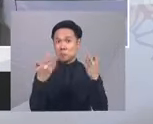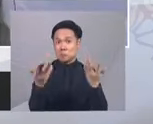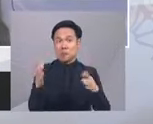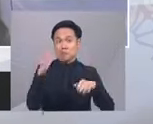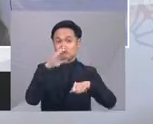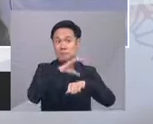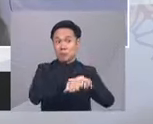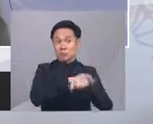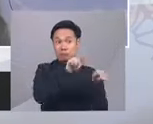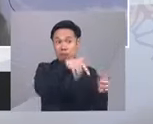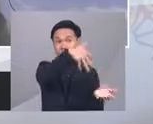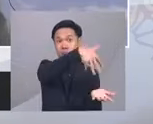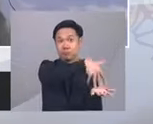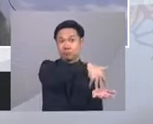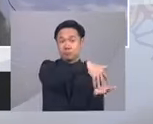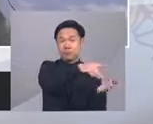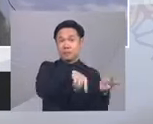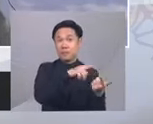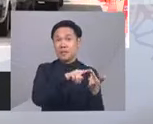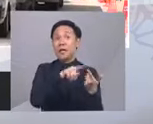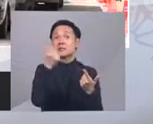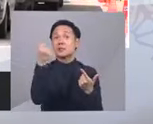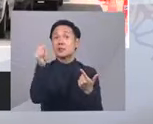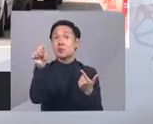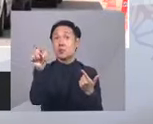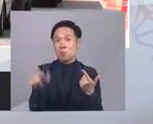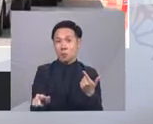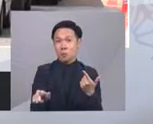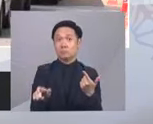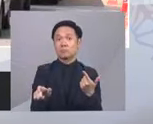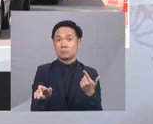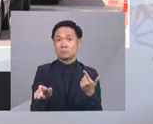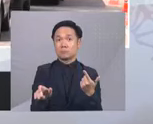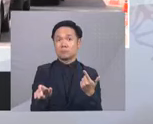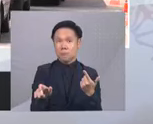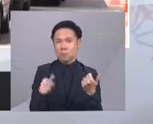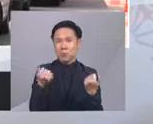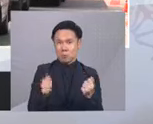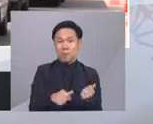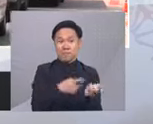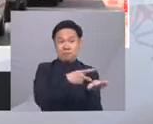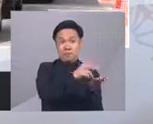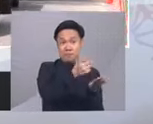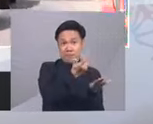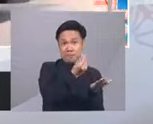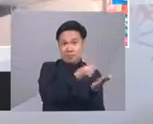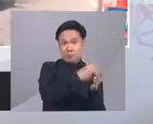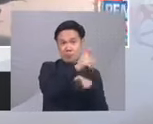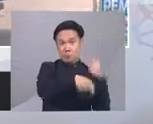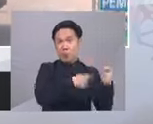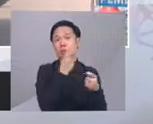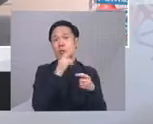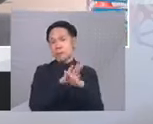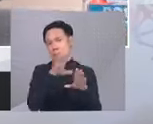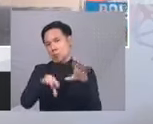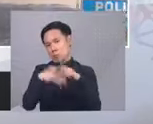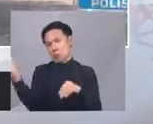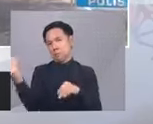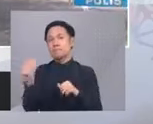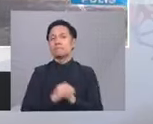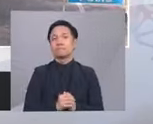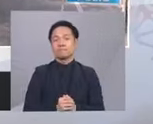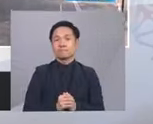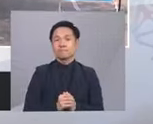direman manakala 10 individu diberikan jaminan polis. PDRM turut